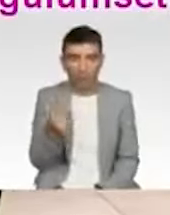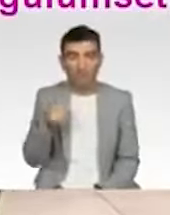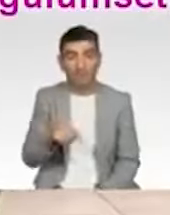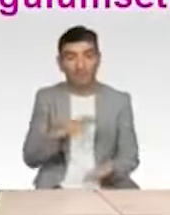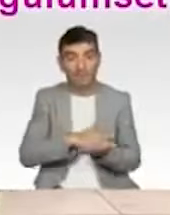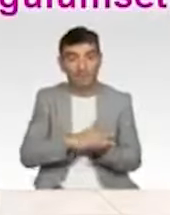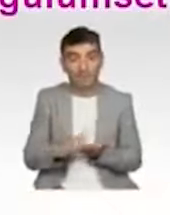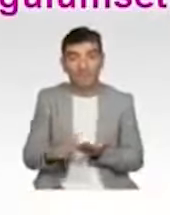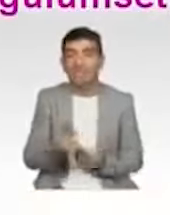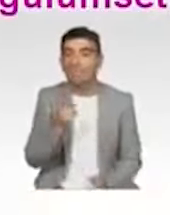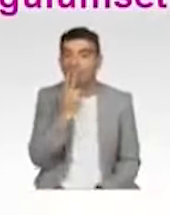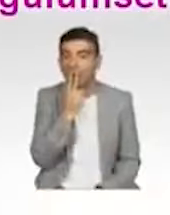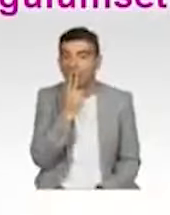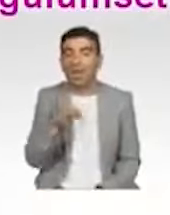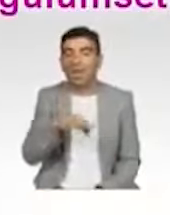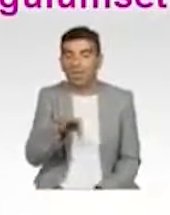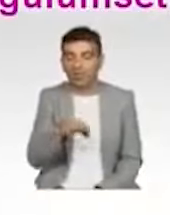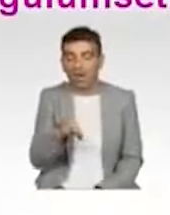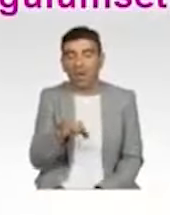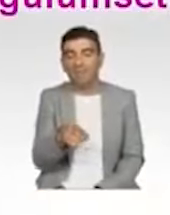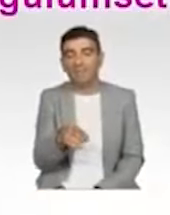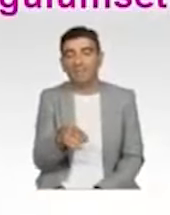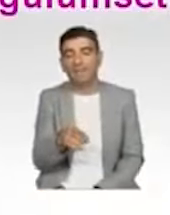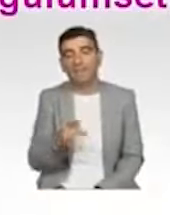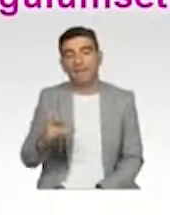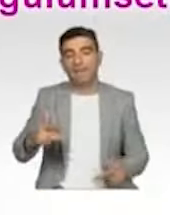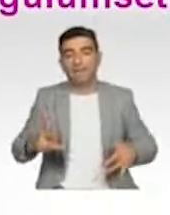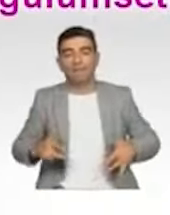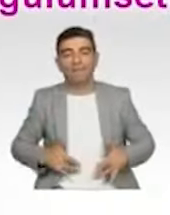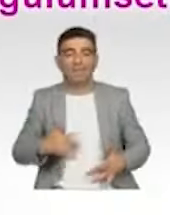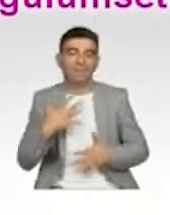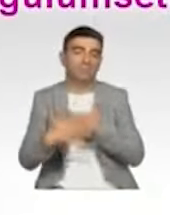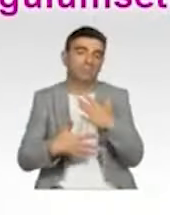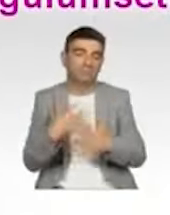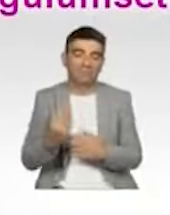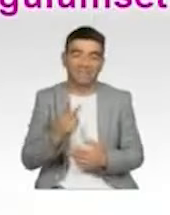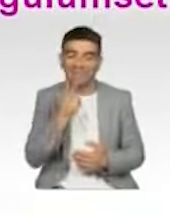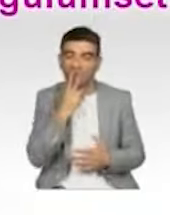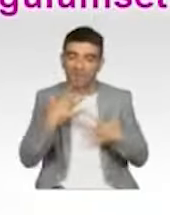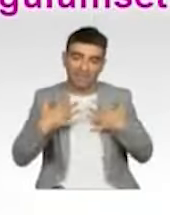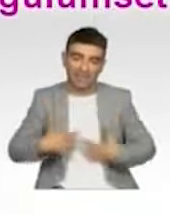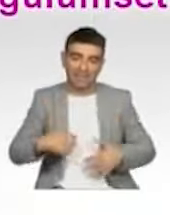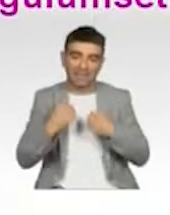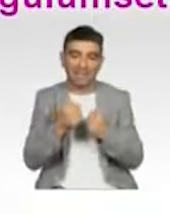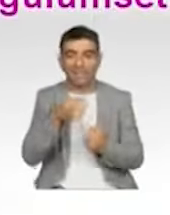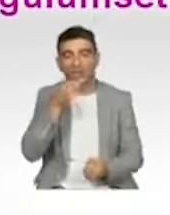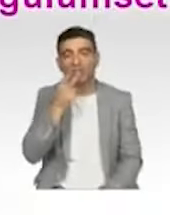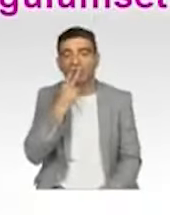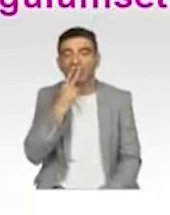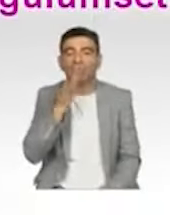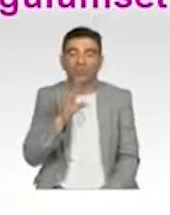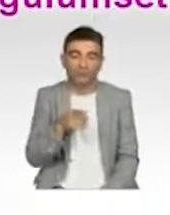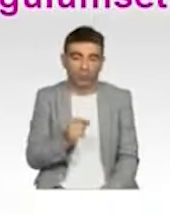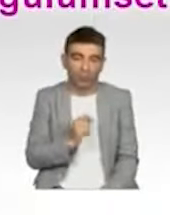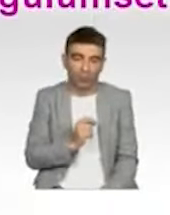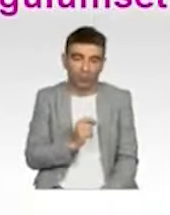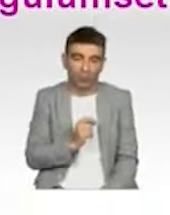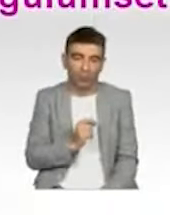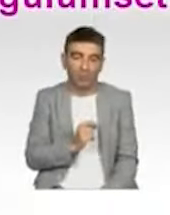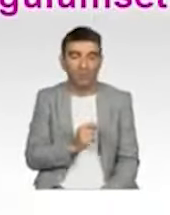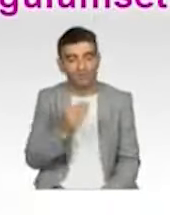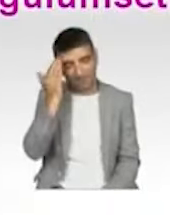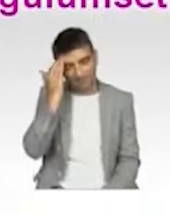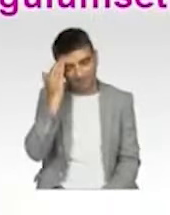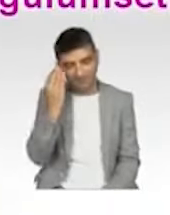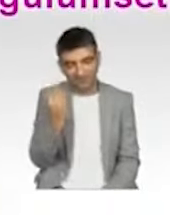üzerine sigara, çay, sigara, çay, mide alt üst oluyor. Aman sigara sağlığa zararlı. Gastrit ve reflü problemleri ciddi şey şekilde artıyor. Hoş geldiniz. Merhabalar,